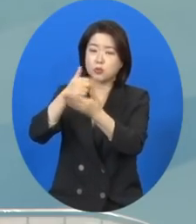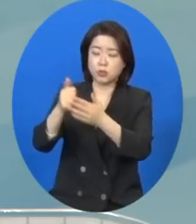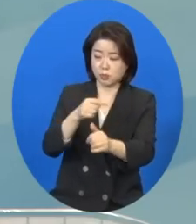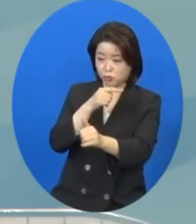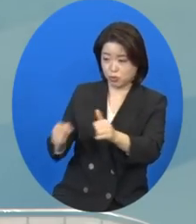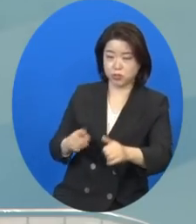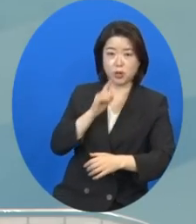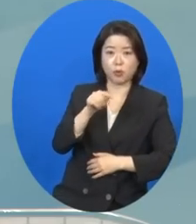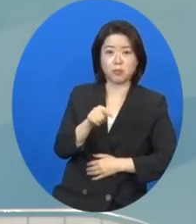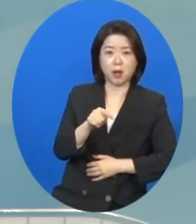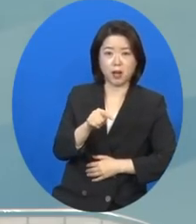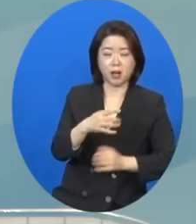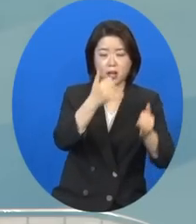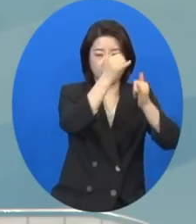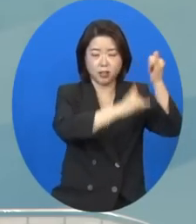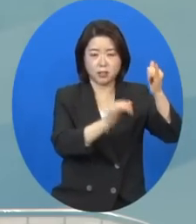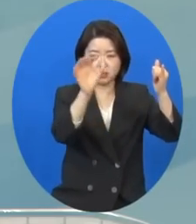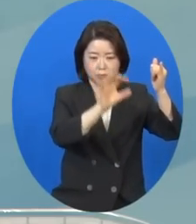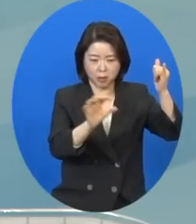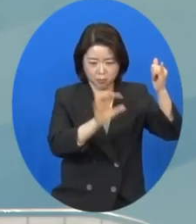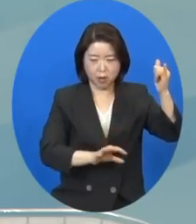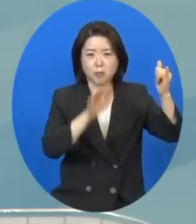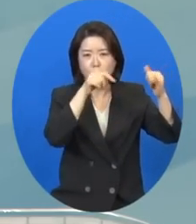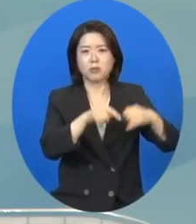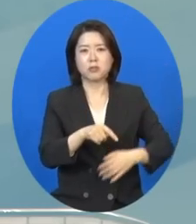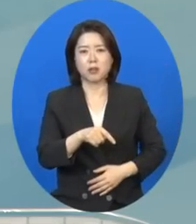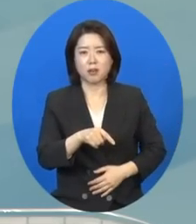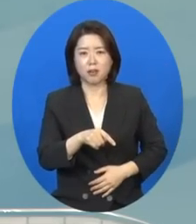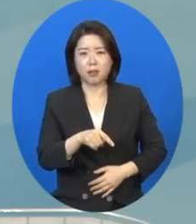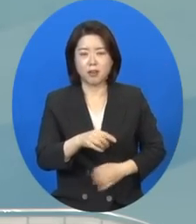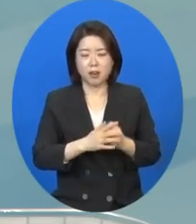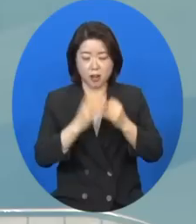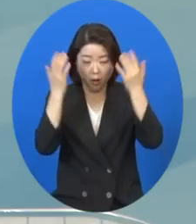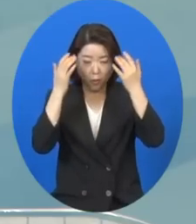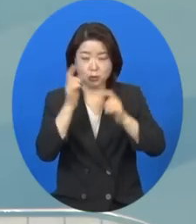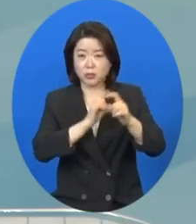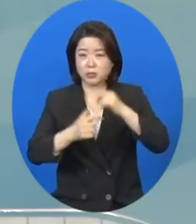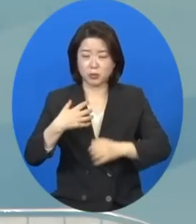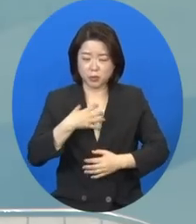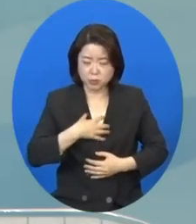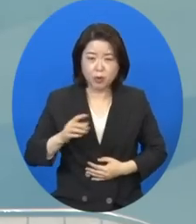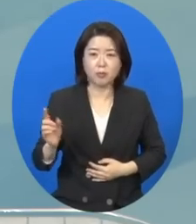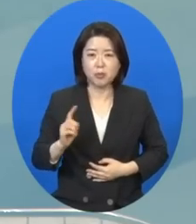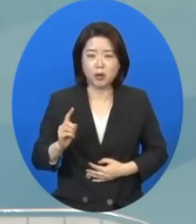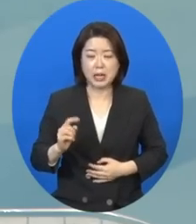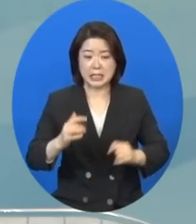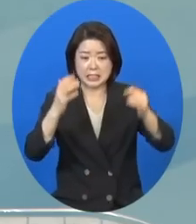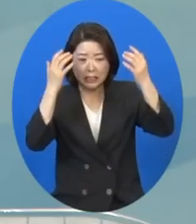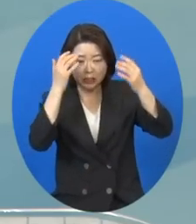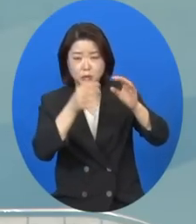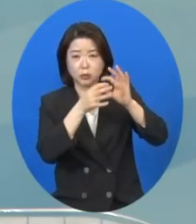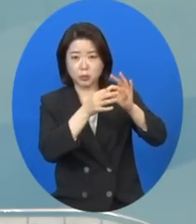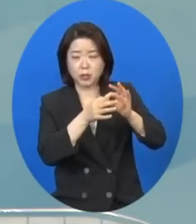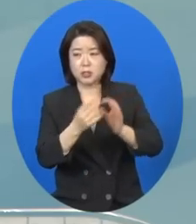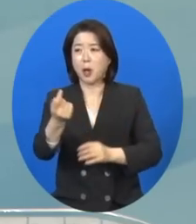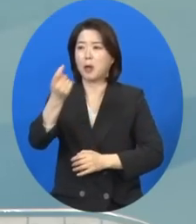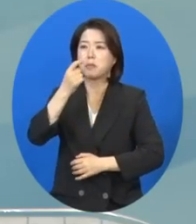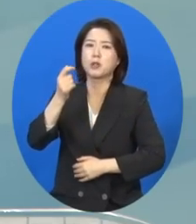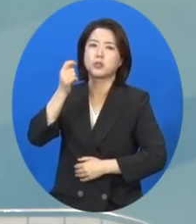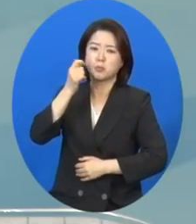외치고 있어요 역사는 계속 반복되더라는 것이죠 여러분 고통보다 더 고통스러운 것은 바로 고통을 통해서 배우지 못하는